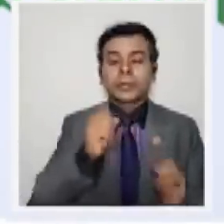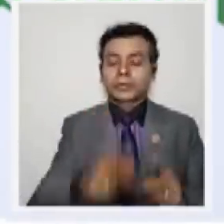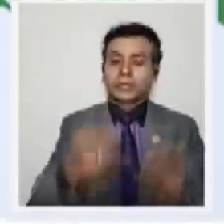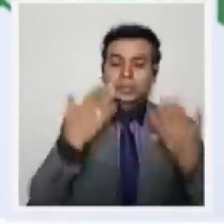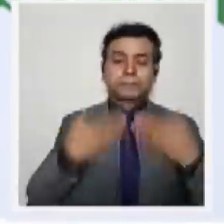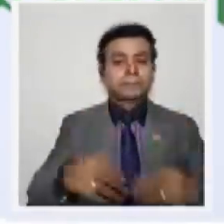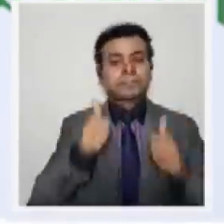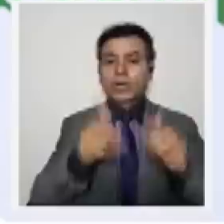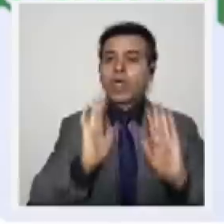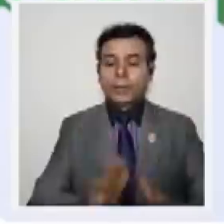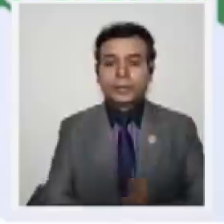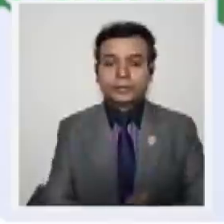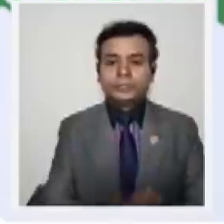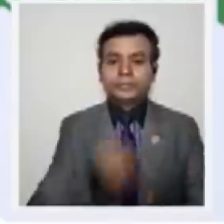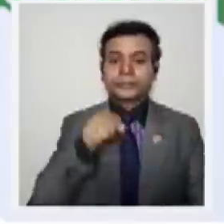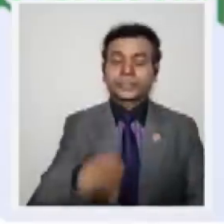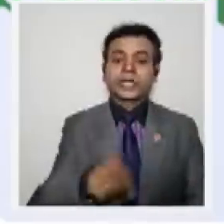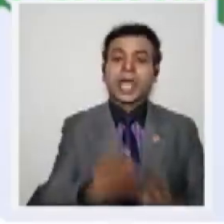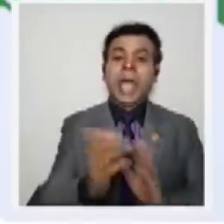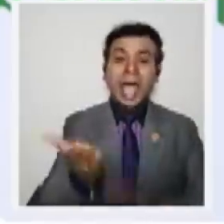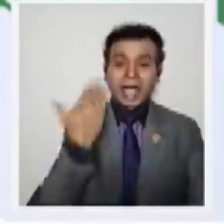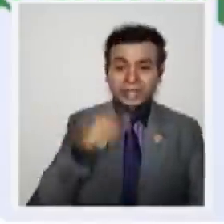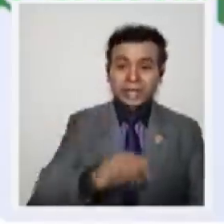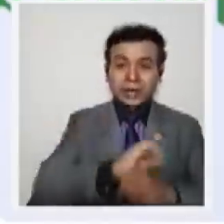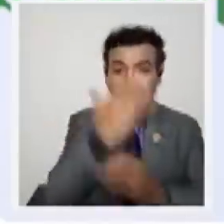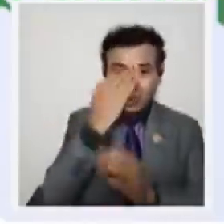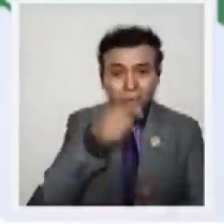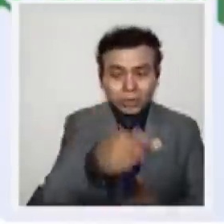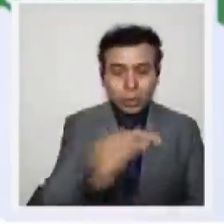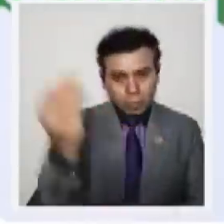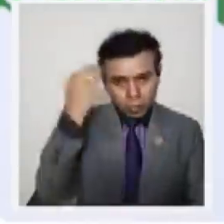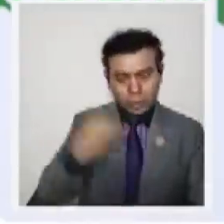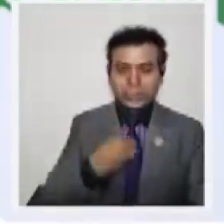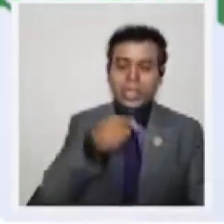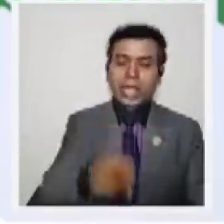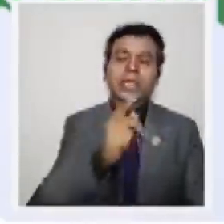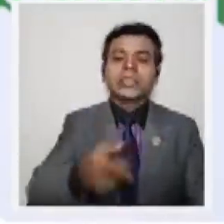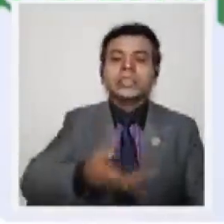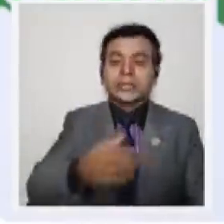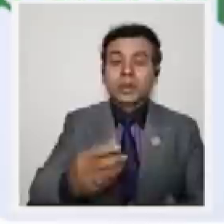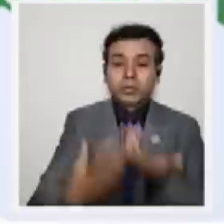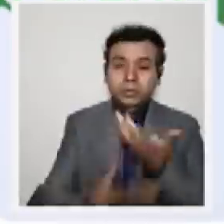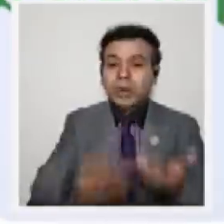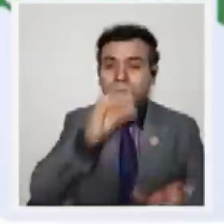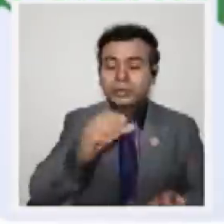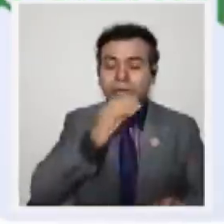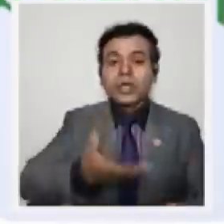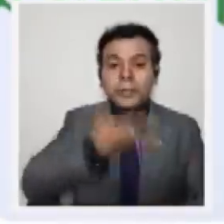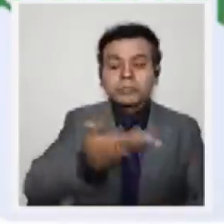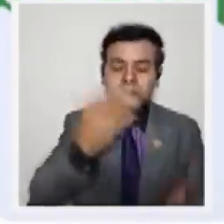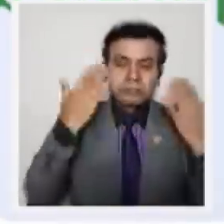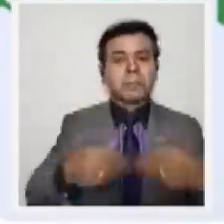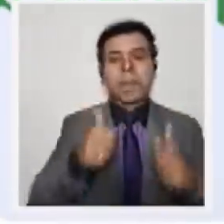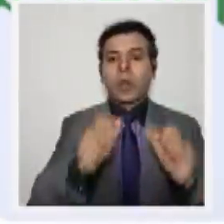মশলা দিয়ে পানি হালকা কুসুম গরম করে এই পানি দিয়ে গড়গড়া করে এই পানি খেতে পারেন। যারা সুস্থ হয়েছেন এর মধ্যে